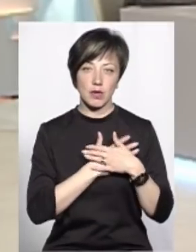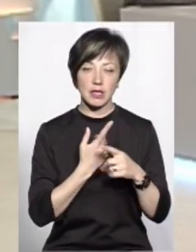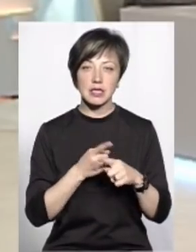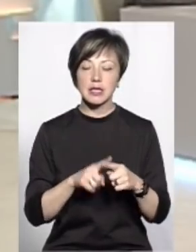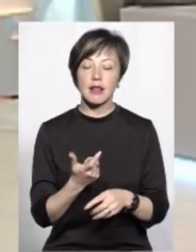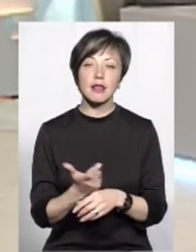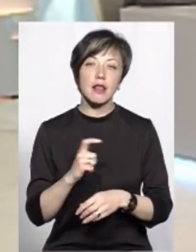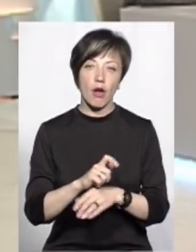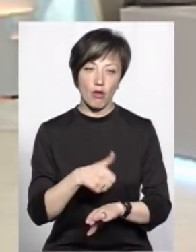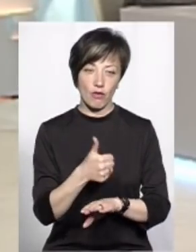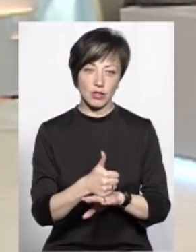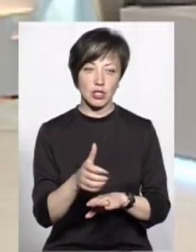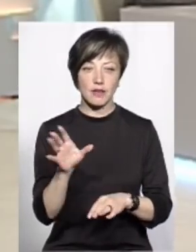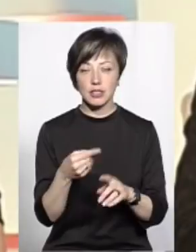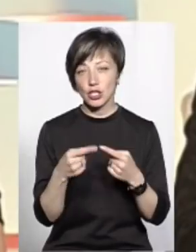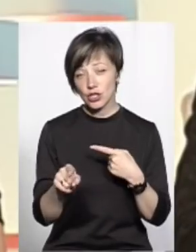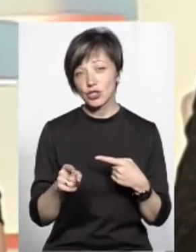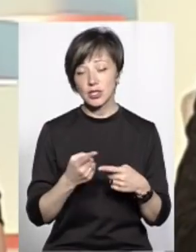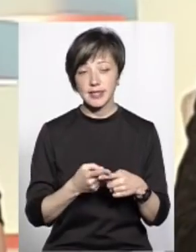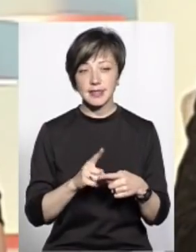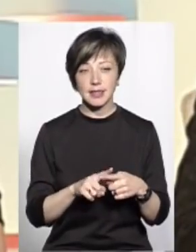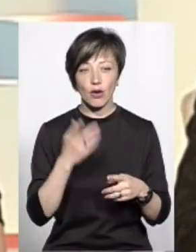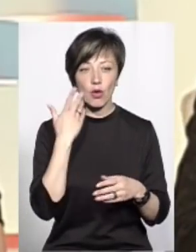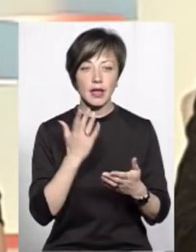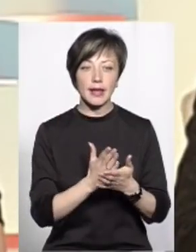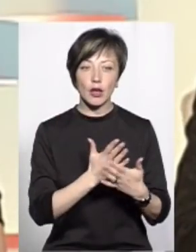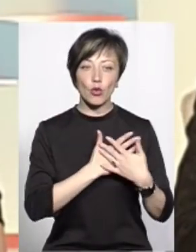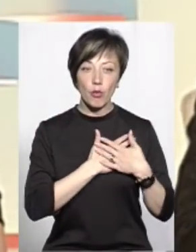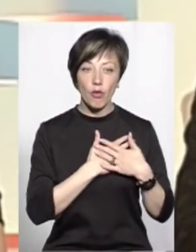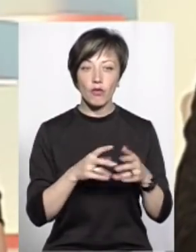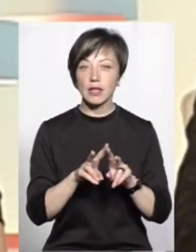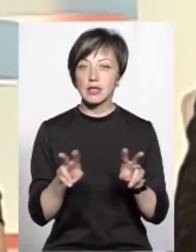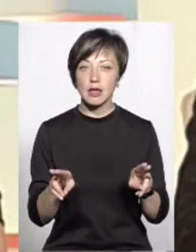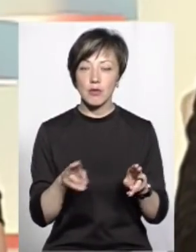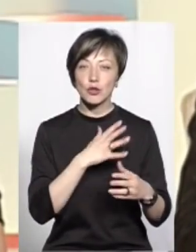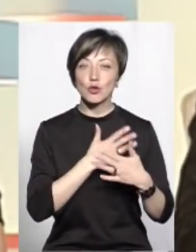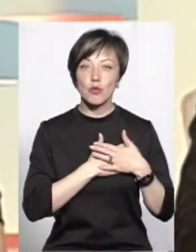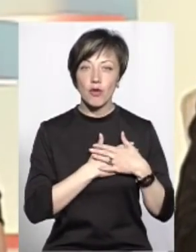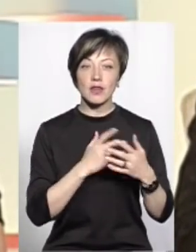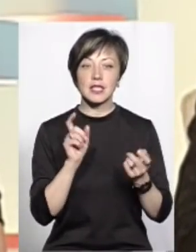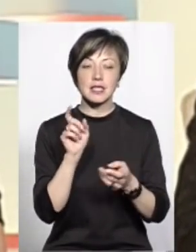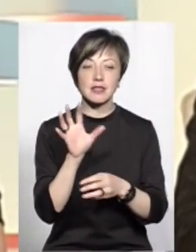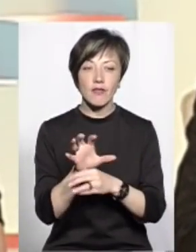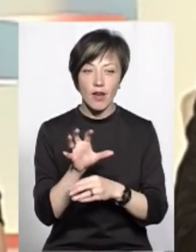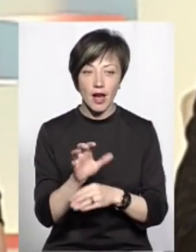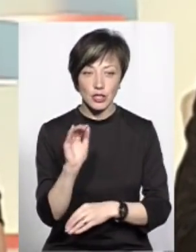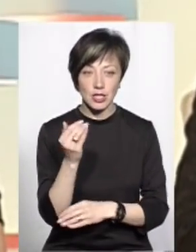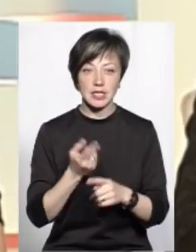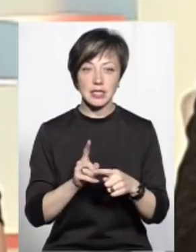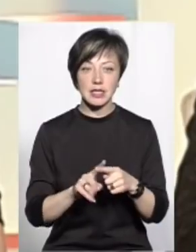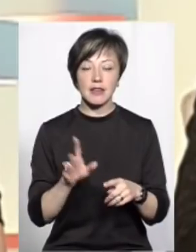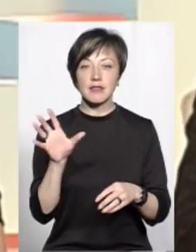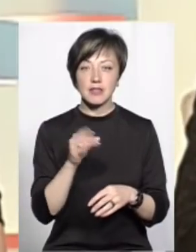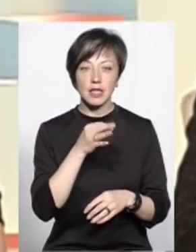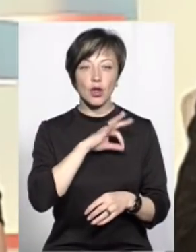Це найголовніше. А все інше – це коли є любов. Так само, навіть якщо ти з любов'ю свариш навіть дитину, це все